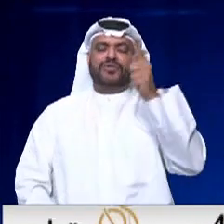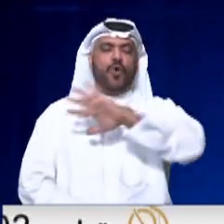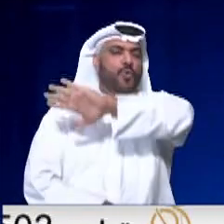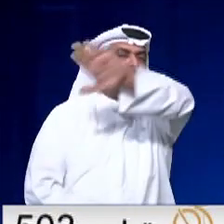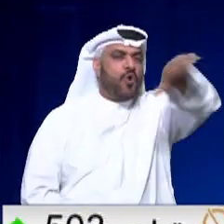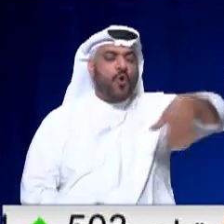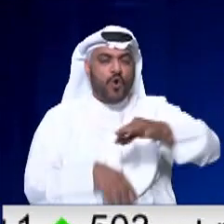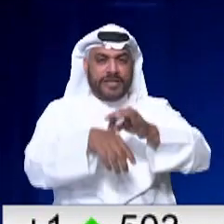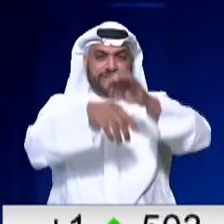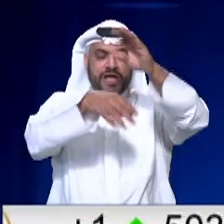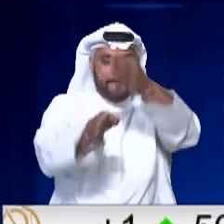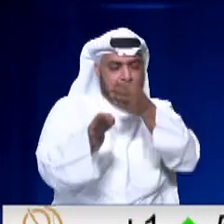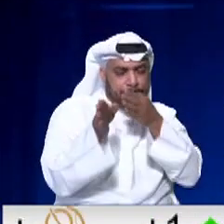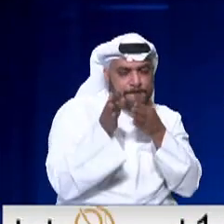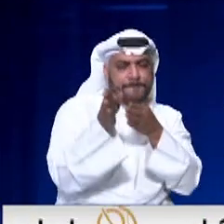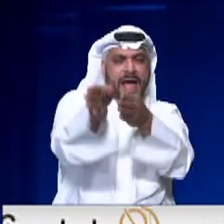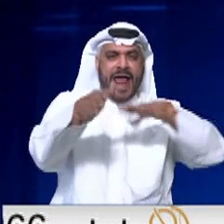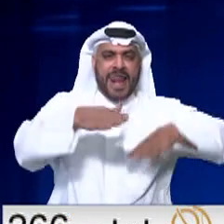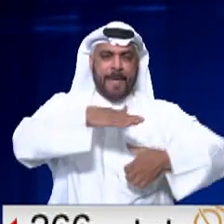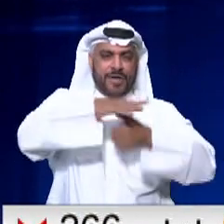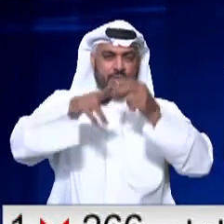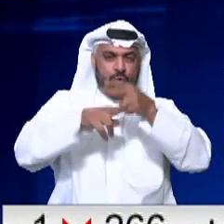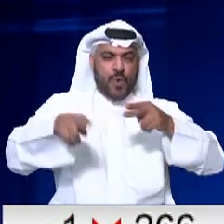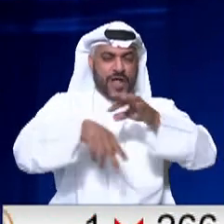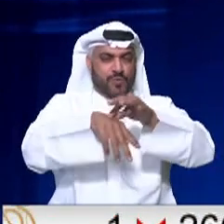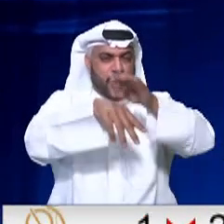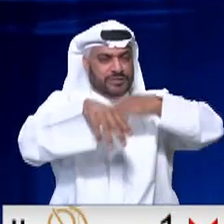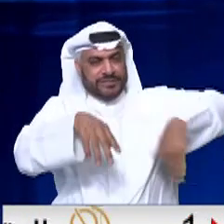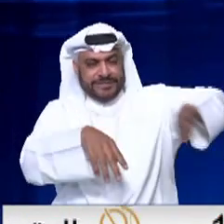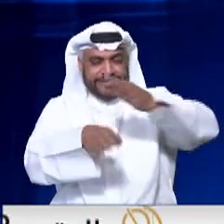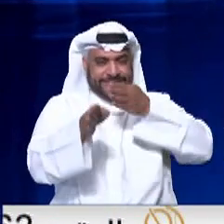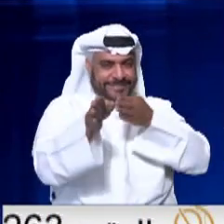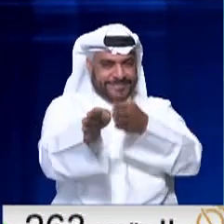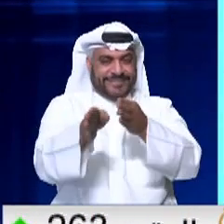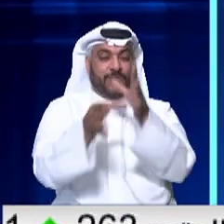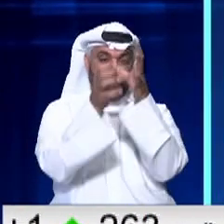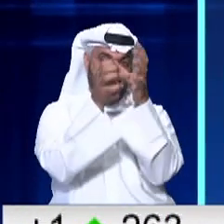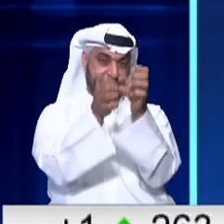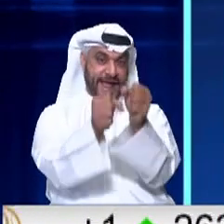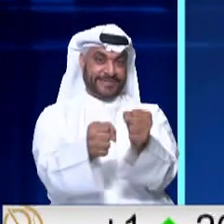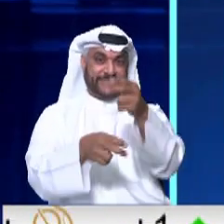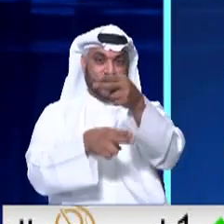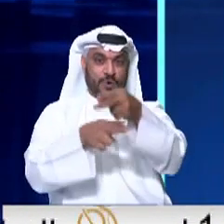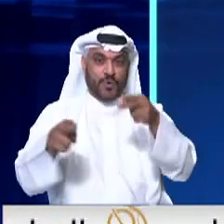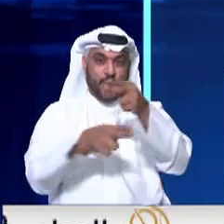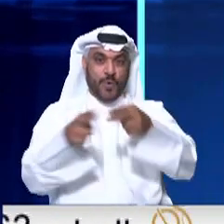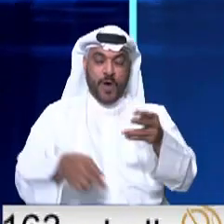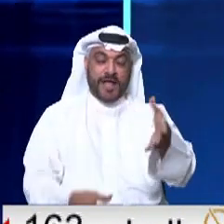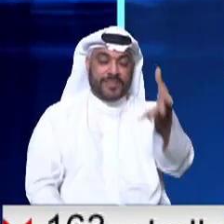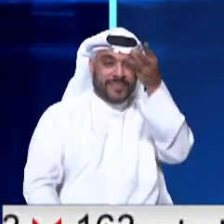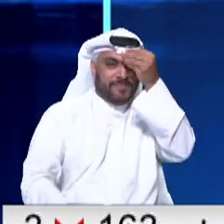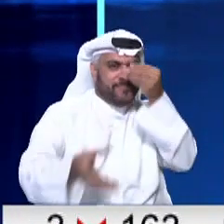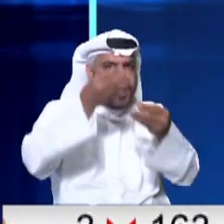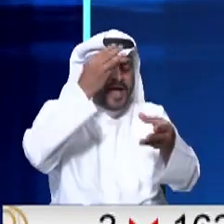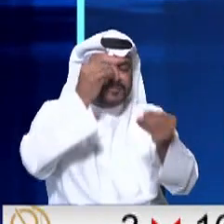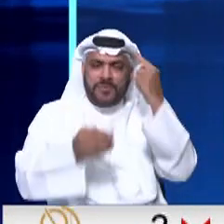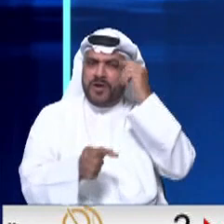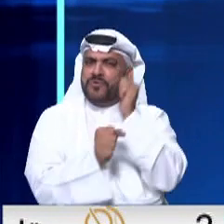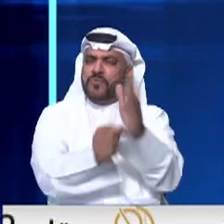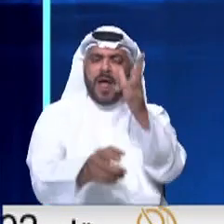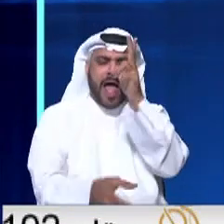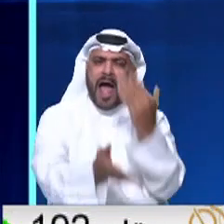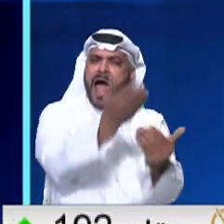قيادة سموكم حفظكم الله ورعاكم، وجسدت تمسك أبناء الكويت بتجربتهم الديمقراطية